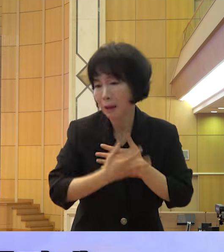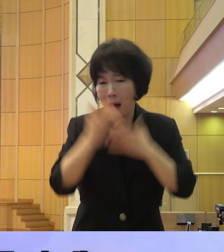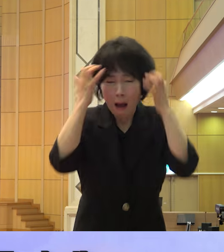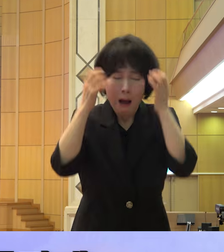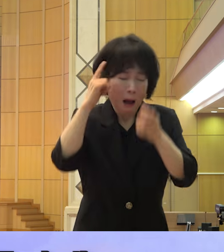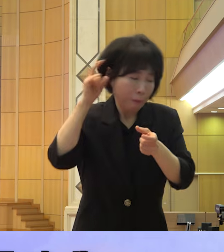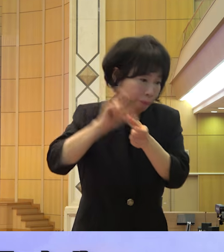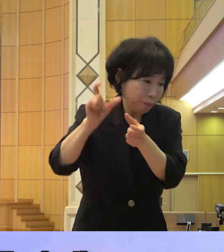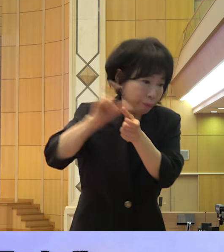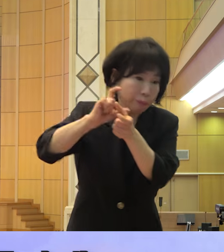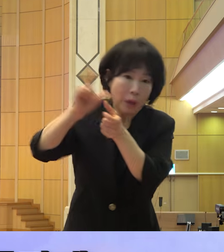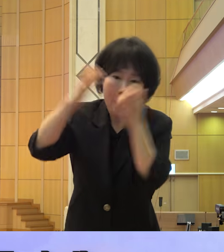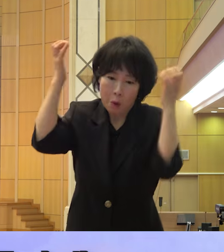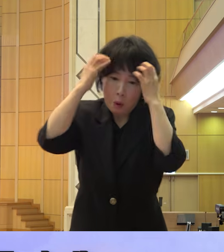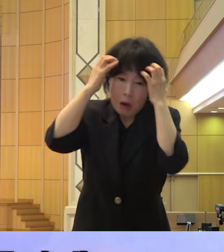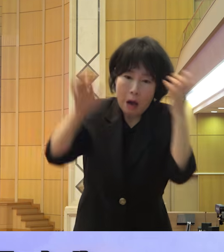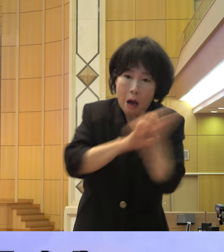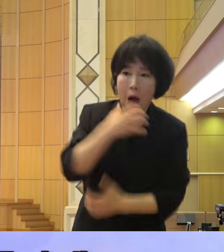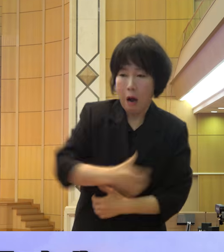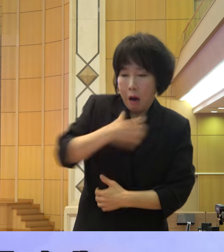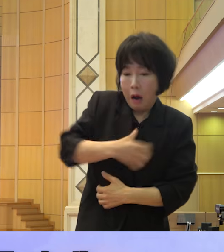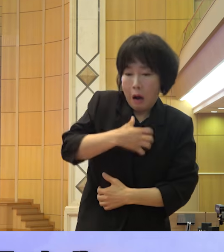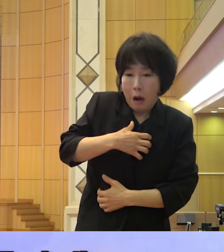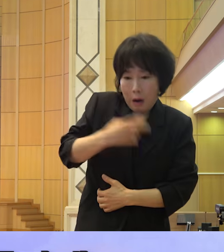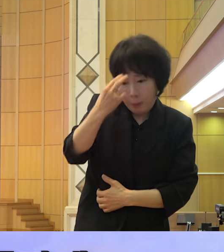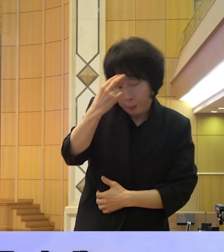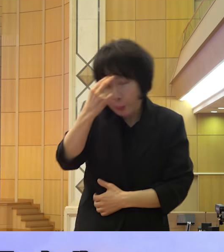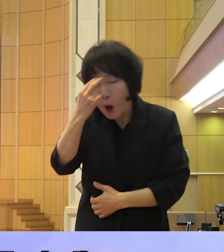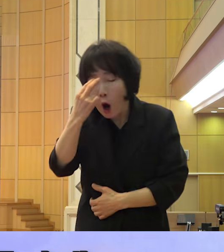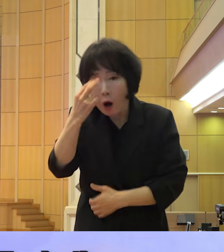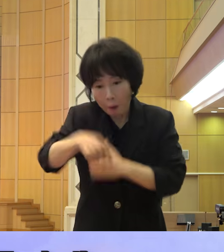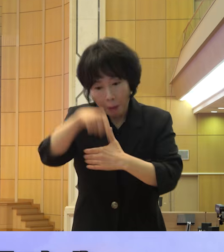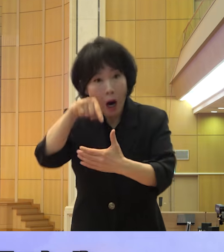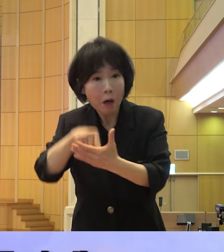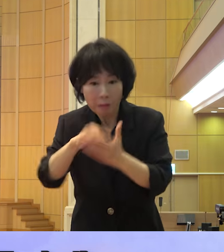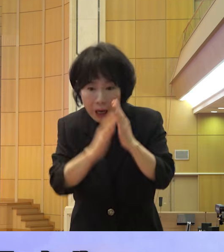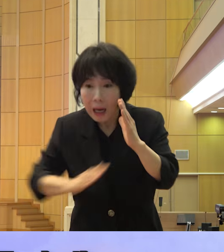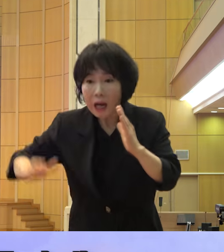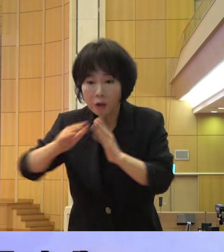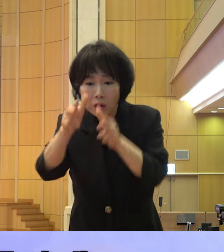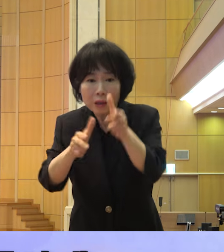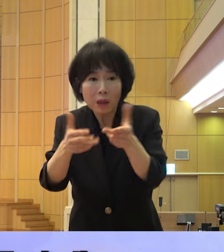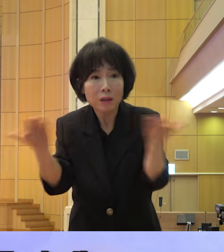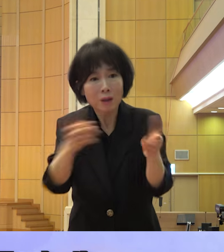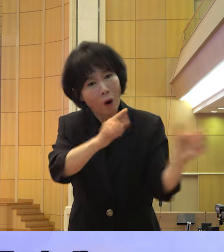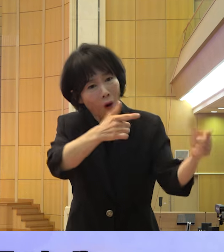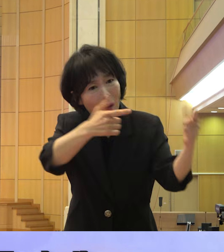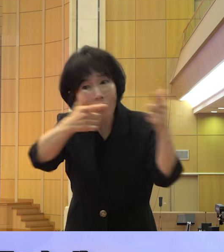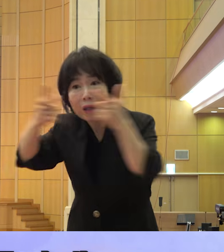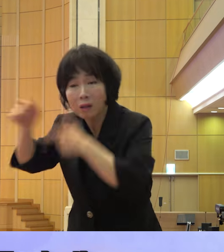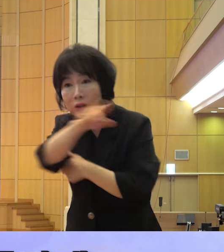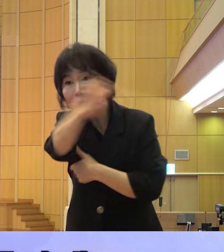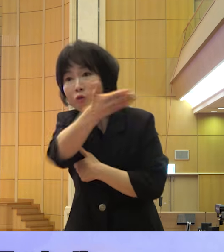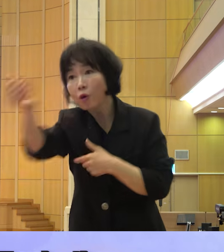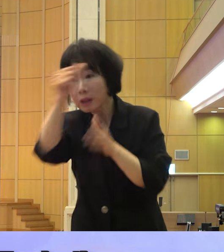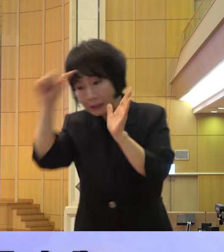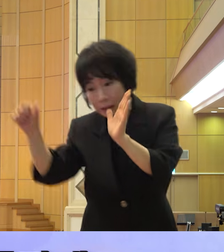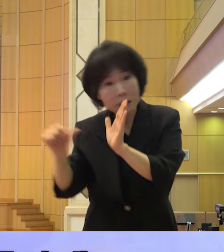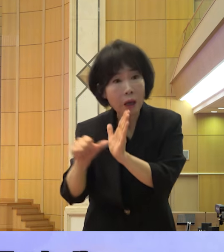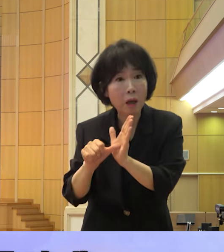또 이런저런 고난으로 마음적으로나 가정적으로나 사업적으로나 여러분